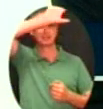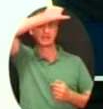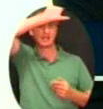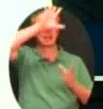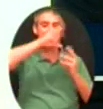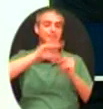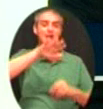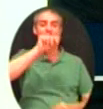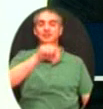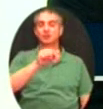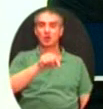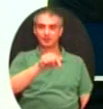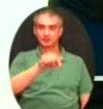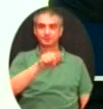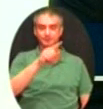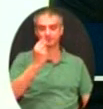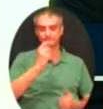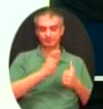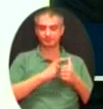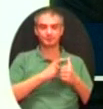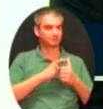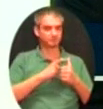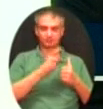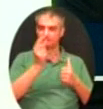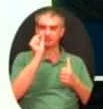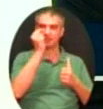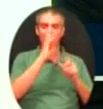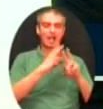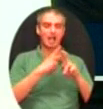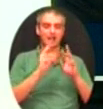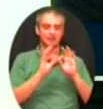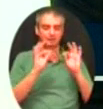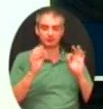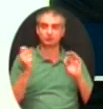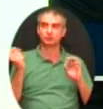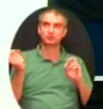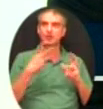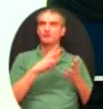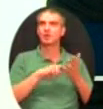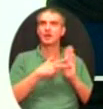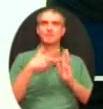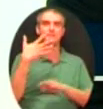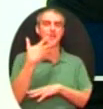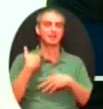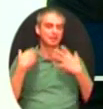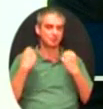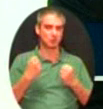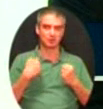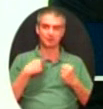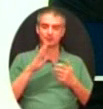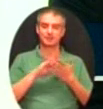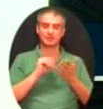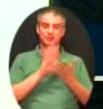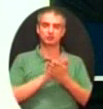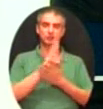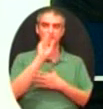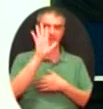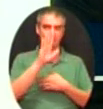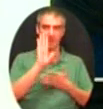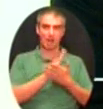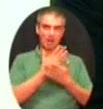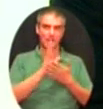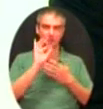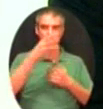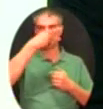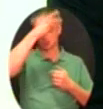עם האזור הזה. זה דבר ראשון, אבל זה ממש הסנונית הראשונה לקראת שבוע מדיני ביטחוני. אנחנו נהיה ב-12 במאי עם אותה החלטה